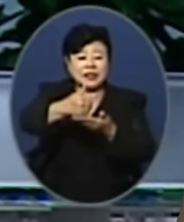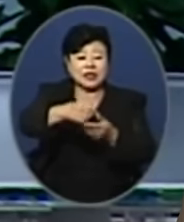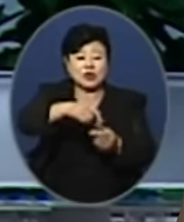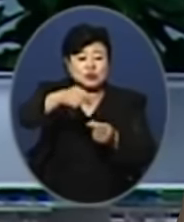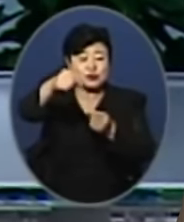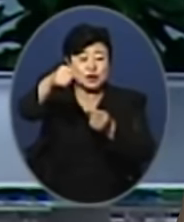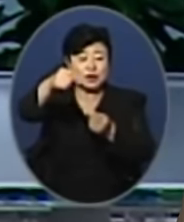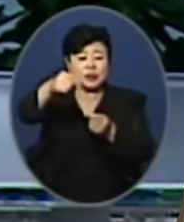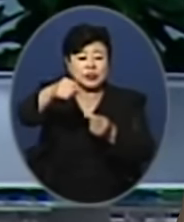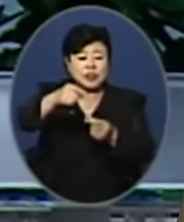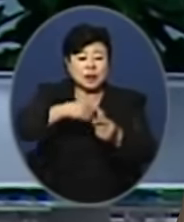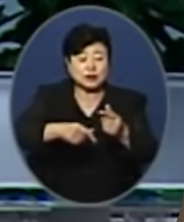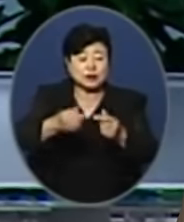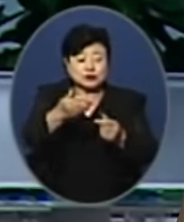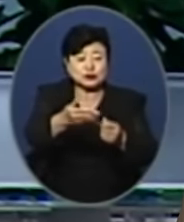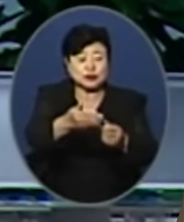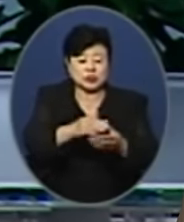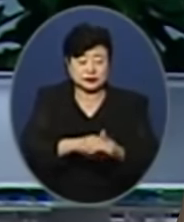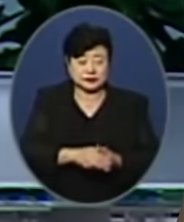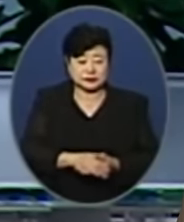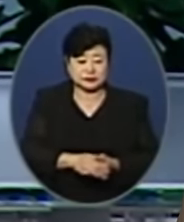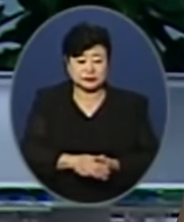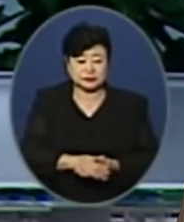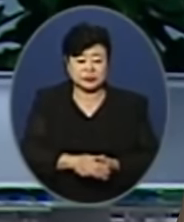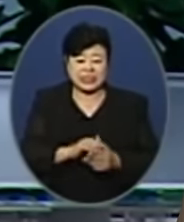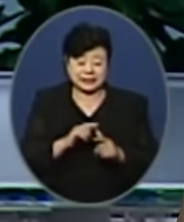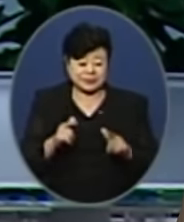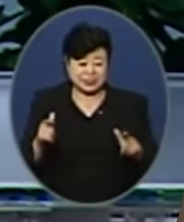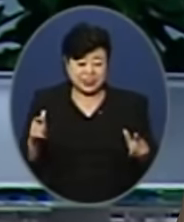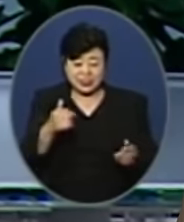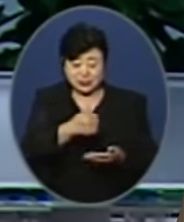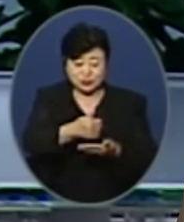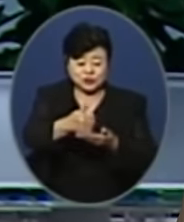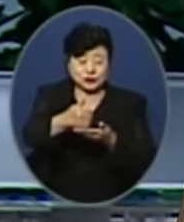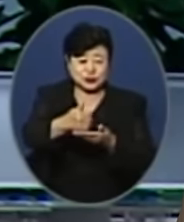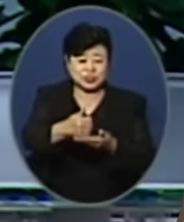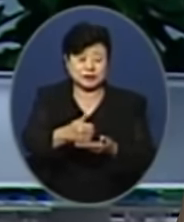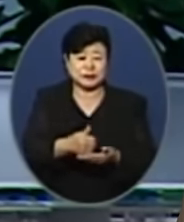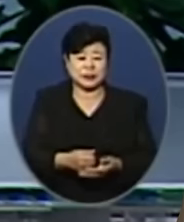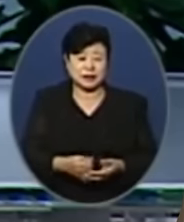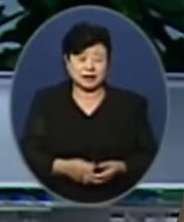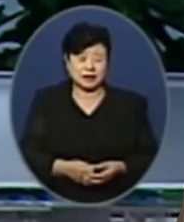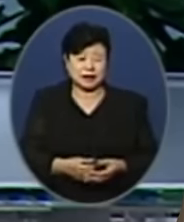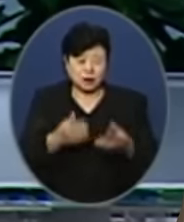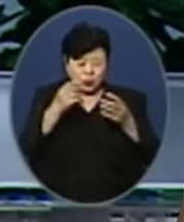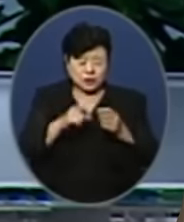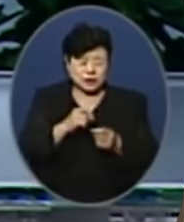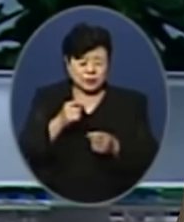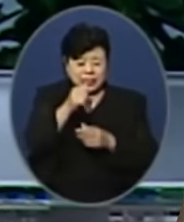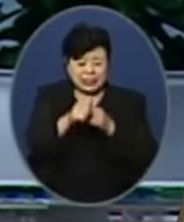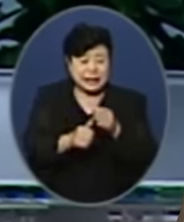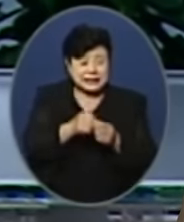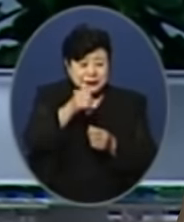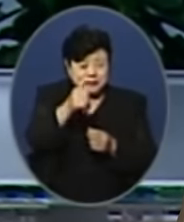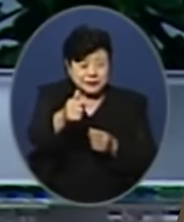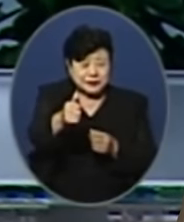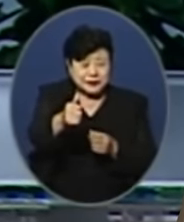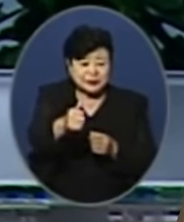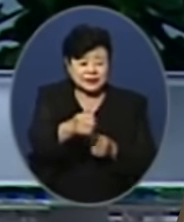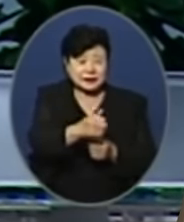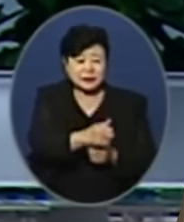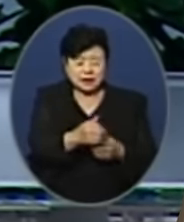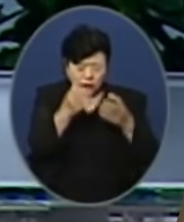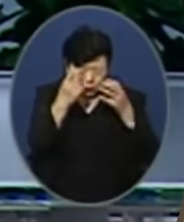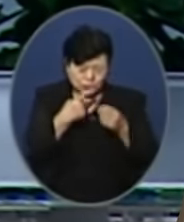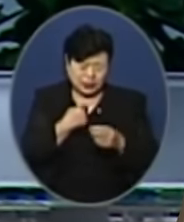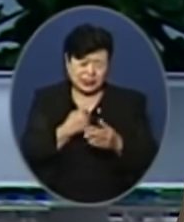구원에 보탬을 줘야 되는 일은 없습니다. 주님의 고통은 너무나 영원한 하나님이 얼마나 큰